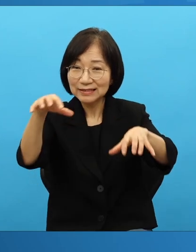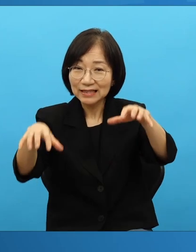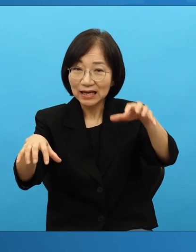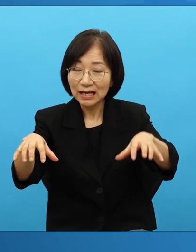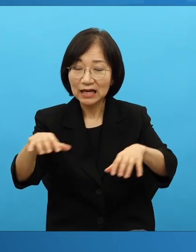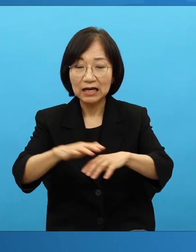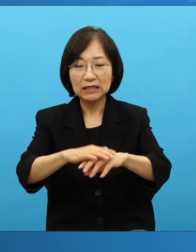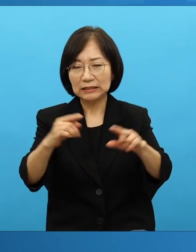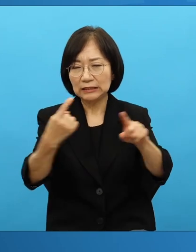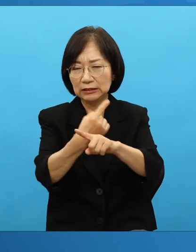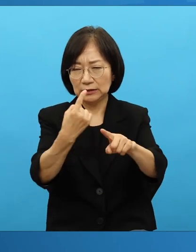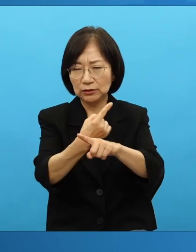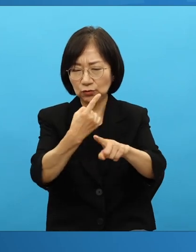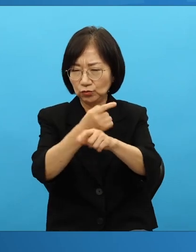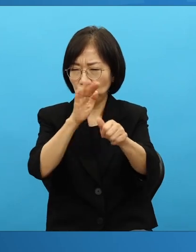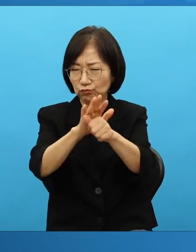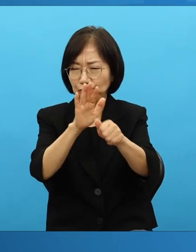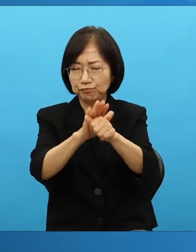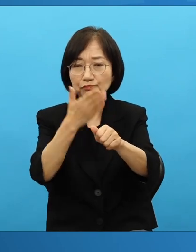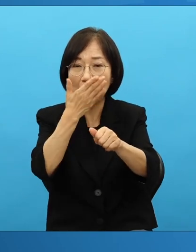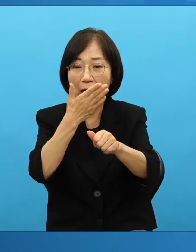미션홈이 일어나도록 기도해라.